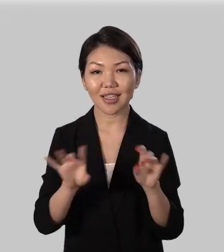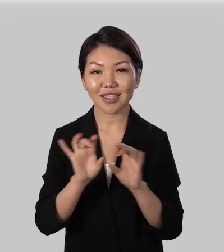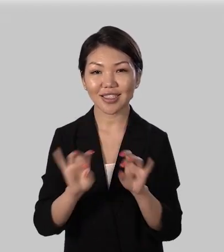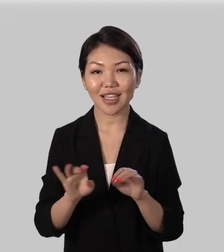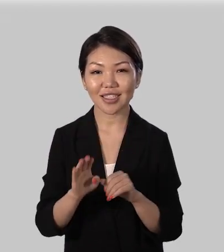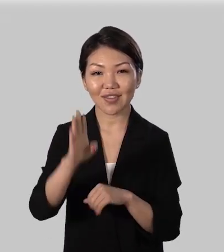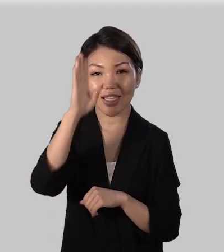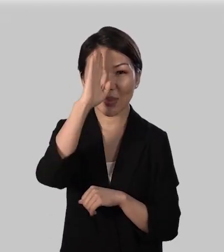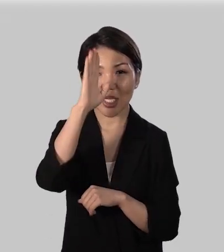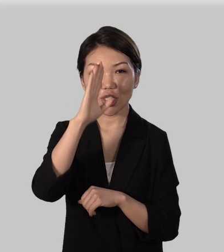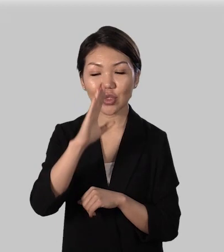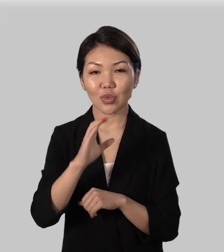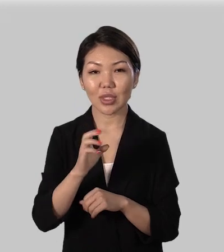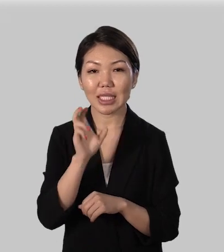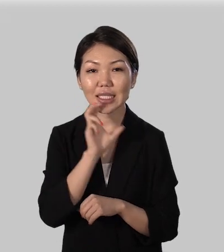сказки